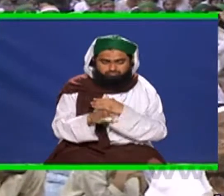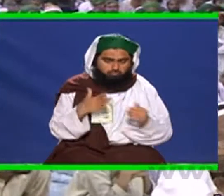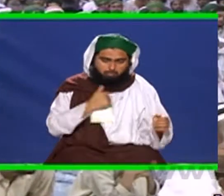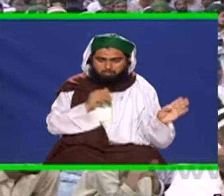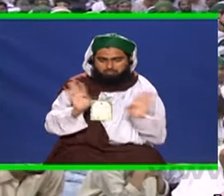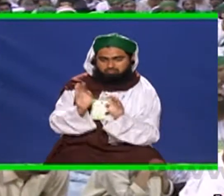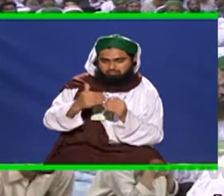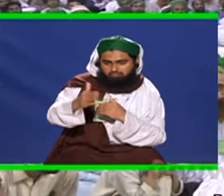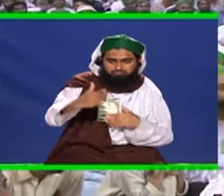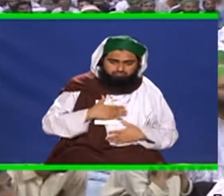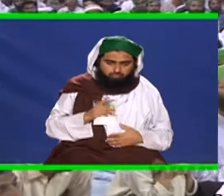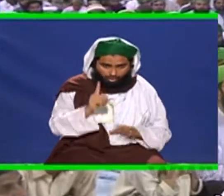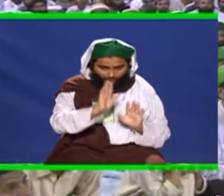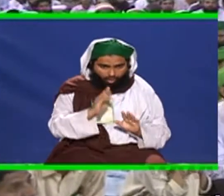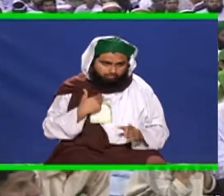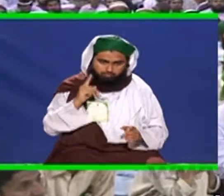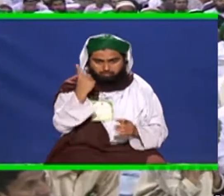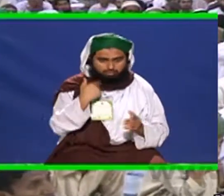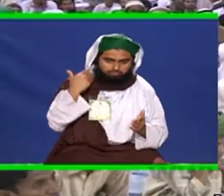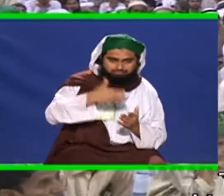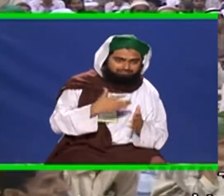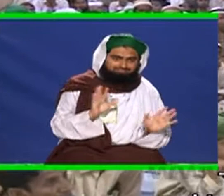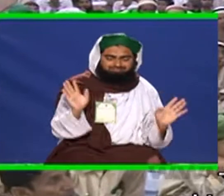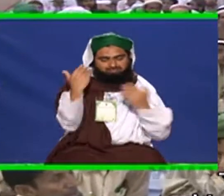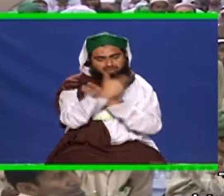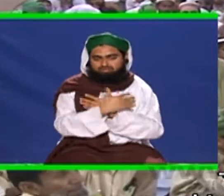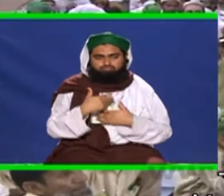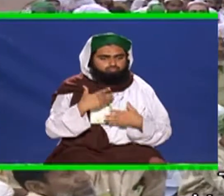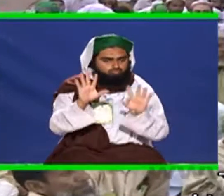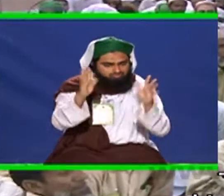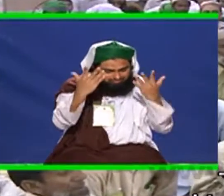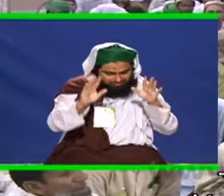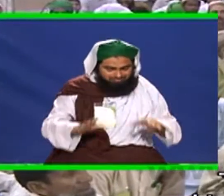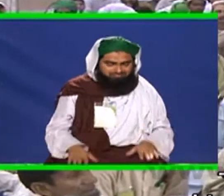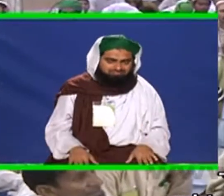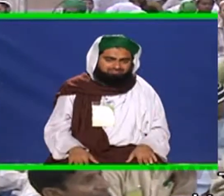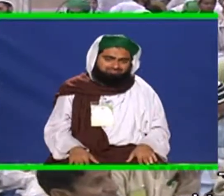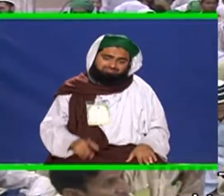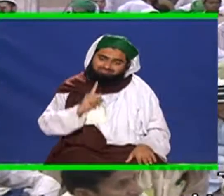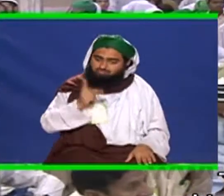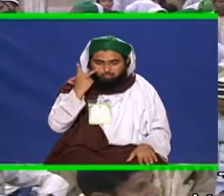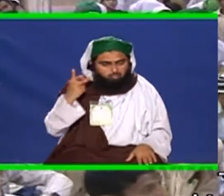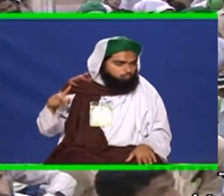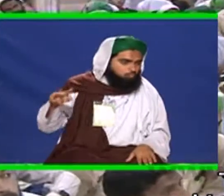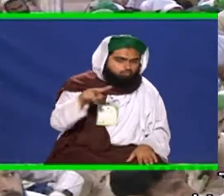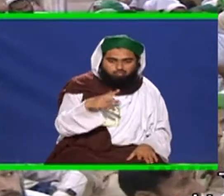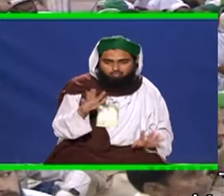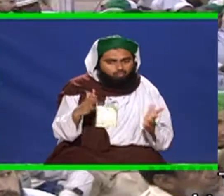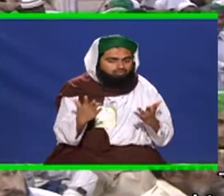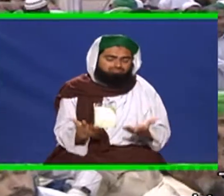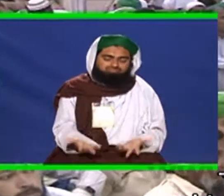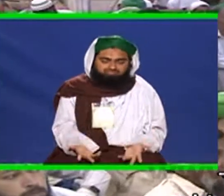مگر کوئی ایسی پناہ گاہ نظر نہیں جاتی، ہے بھی نہیں جو ہمیں اپنی موت سے بچا